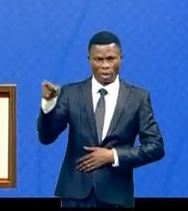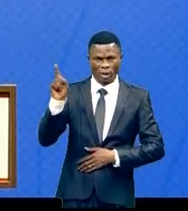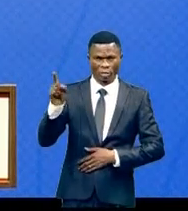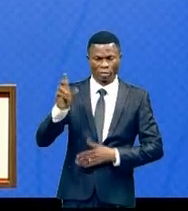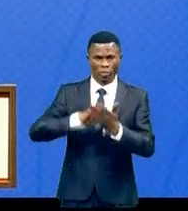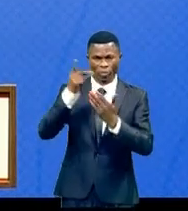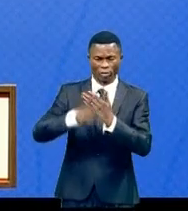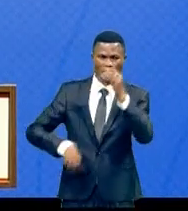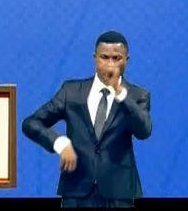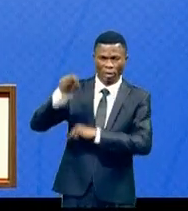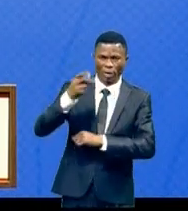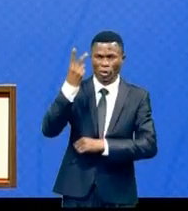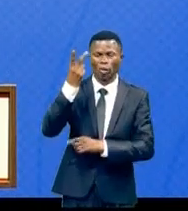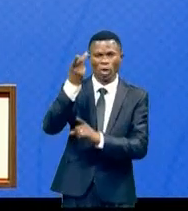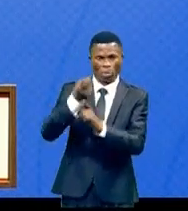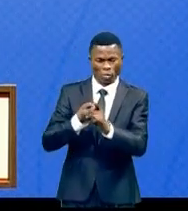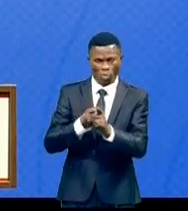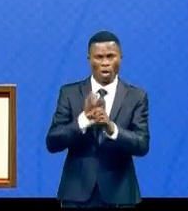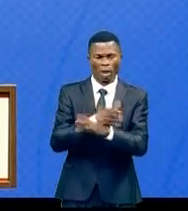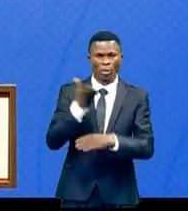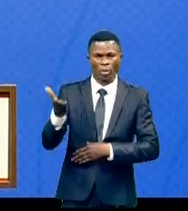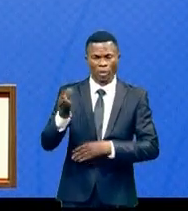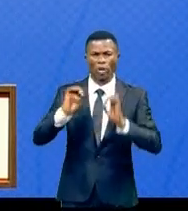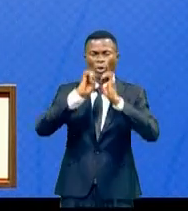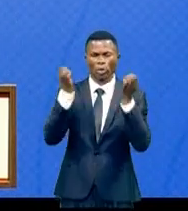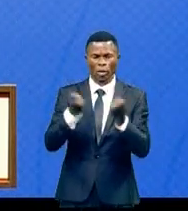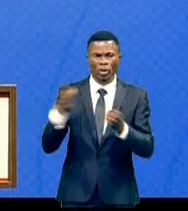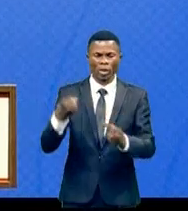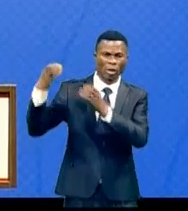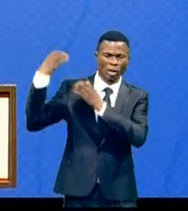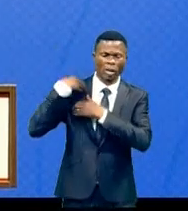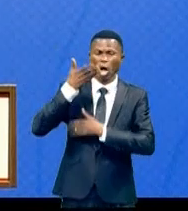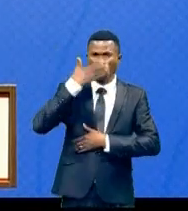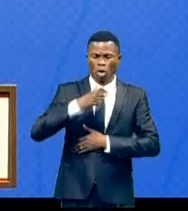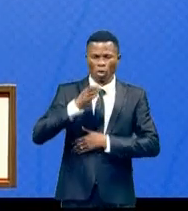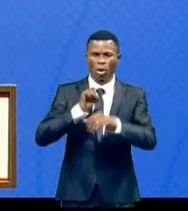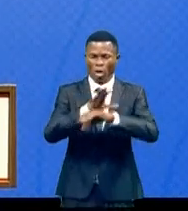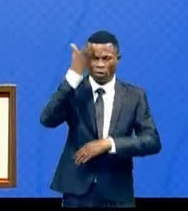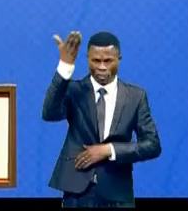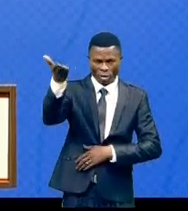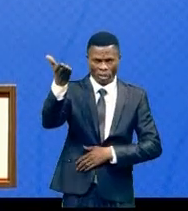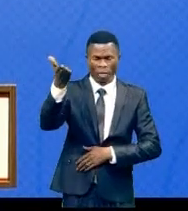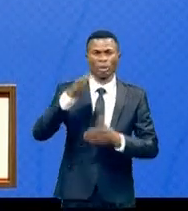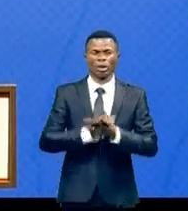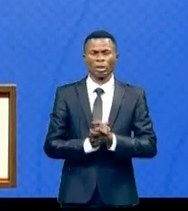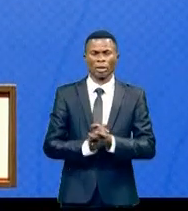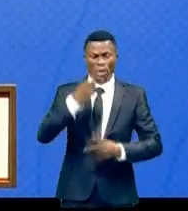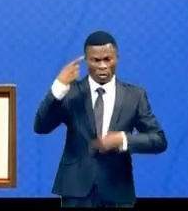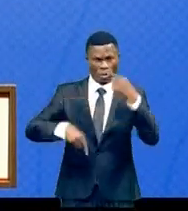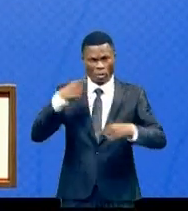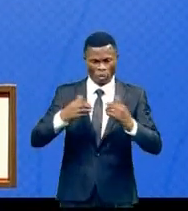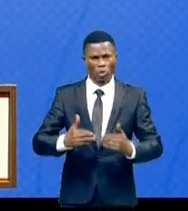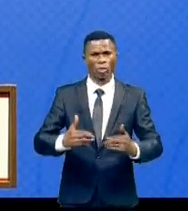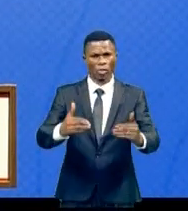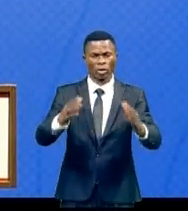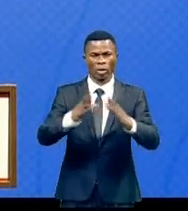plan de riposte de 2 mois a été élaboré et les kits de prise en charge médicale ont été envoyés sur place. Des discussions sont en